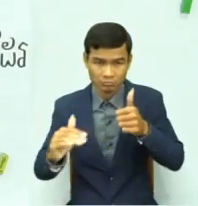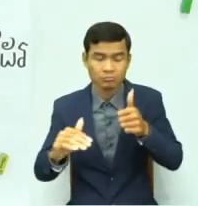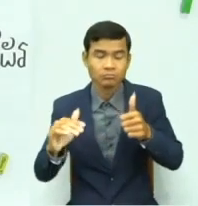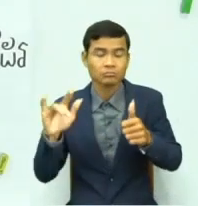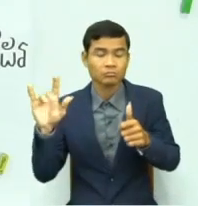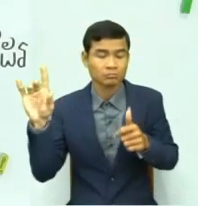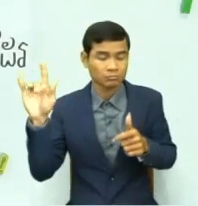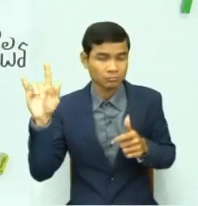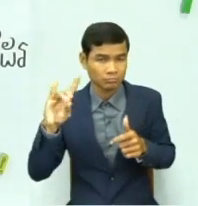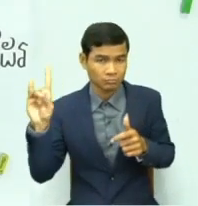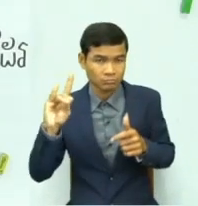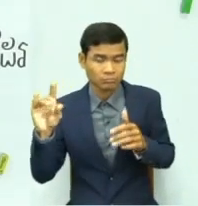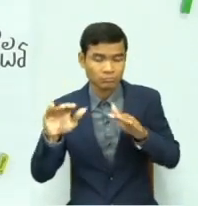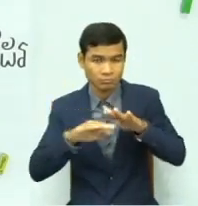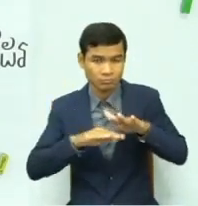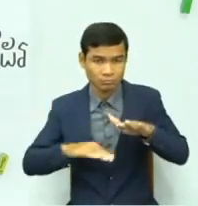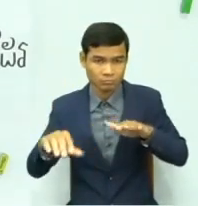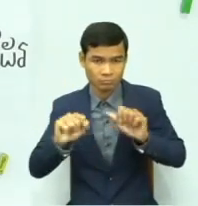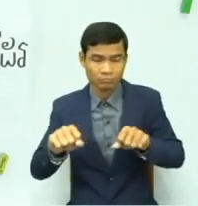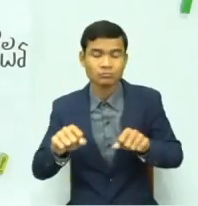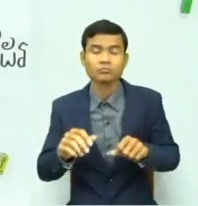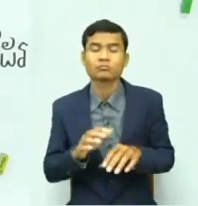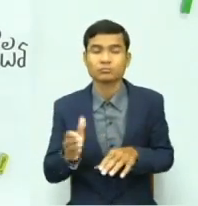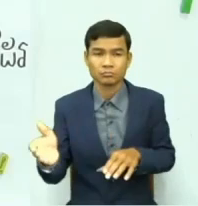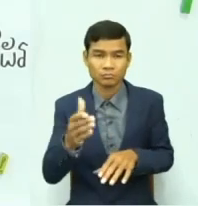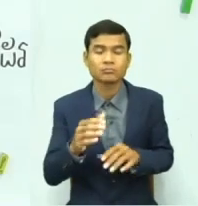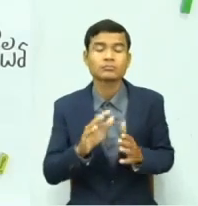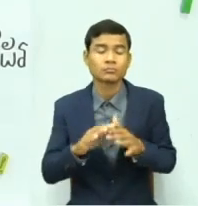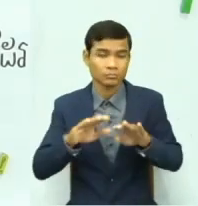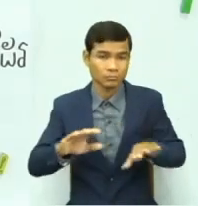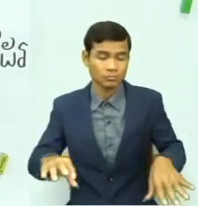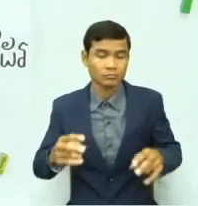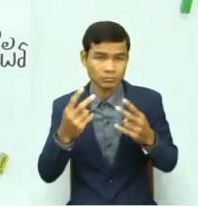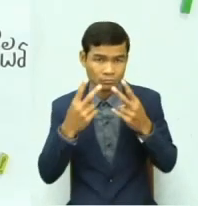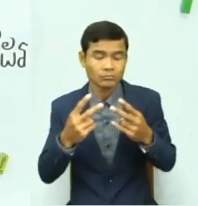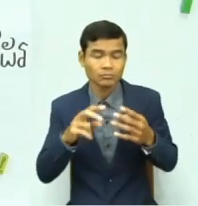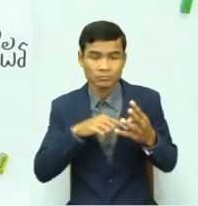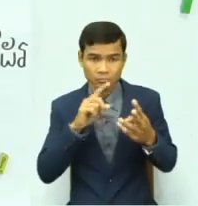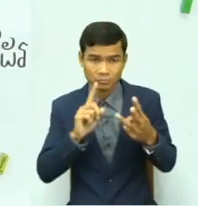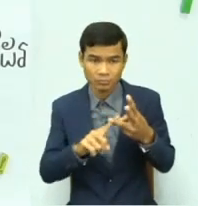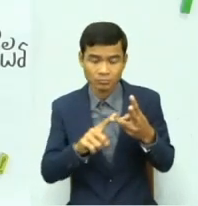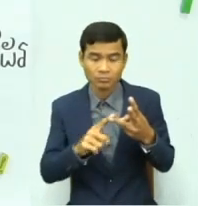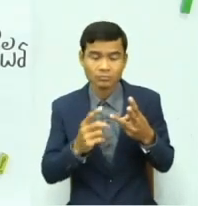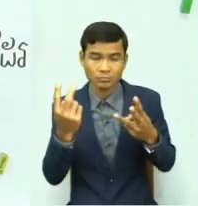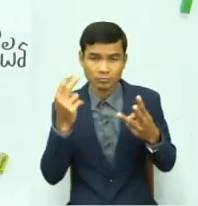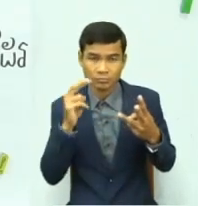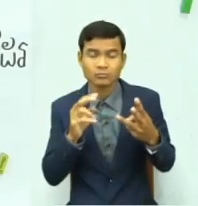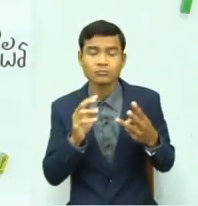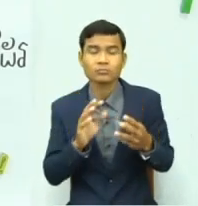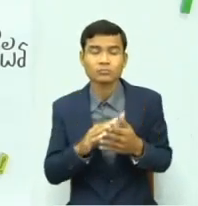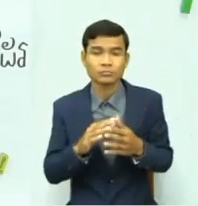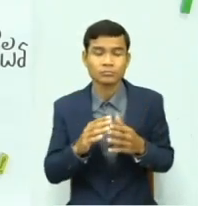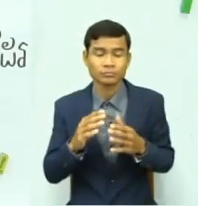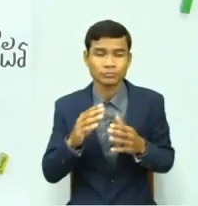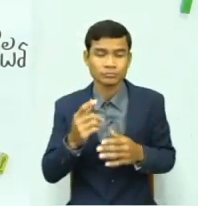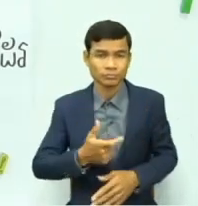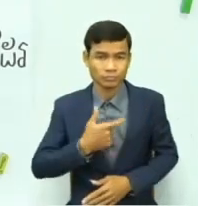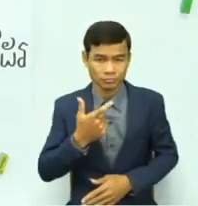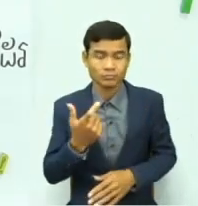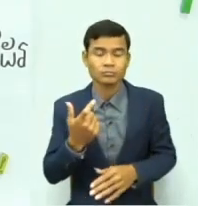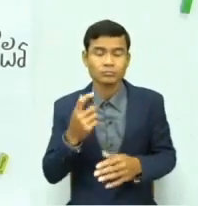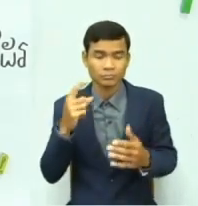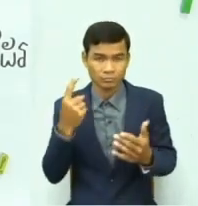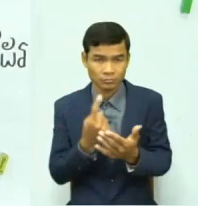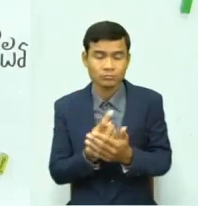than ấy tiền đó là con chàn trắng con từ môi chầm lại thì bay tặng ác nghĩa đầm bấy rôm chầm